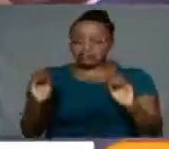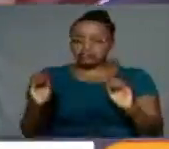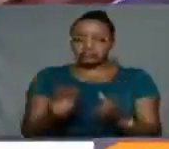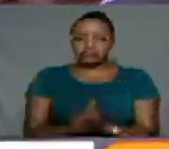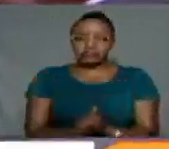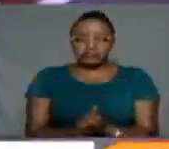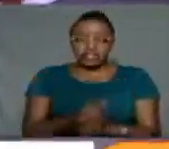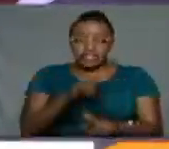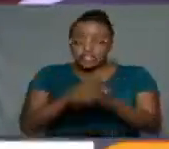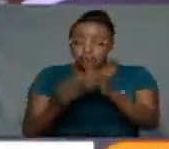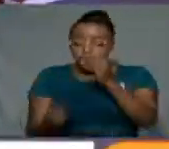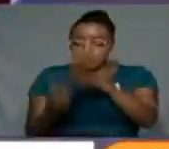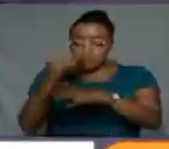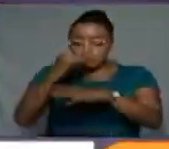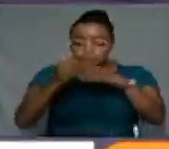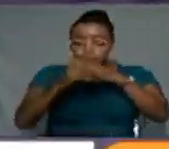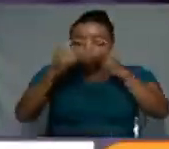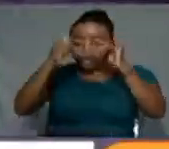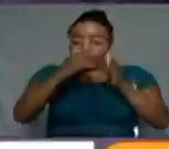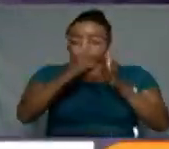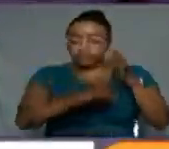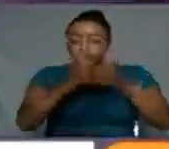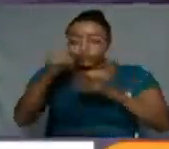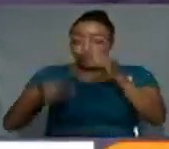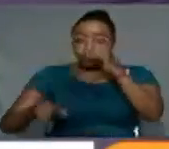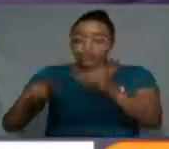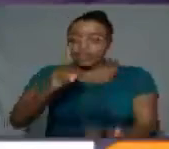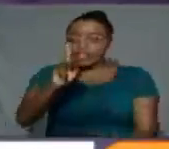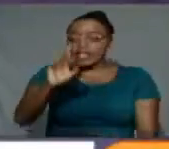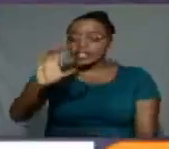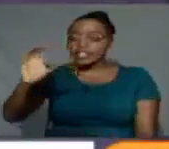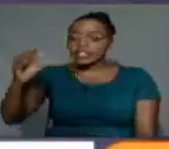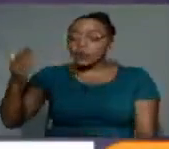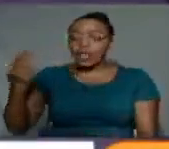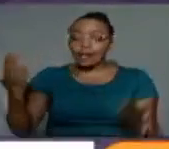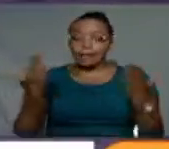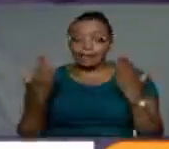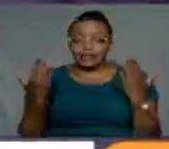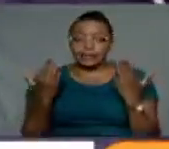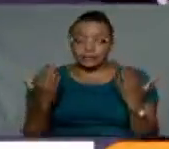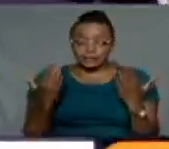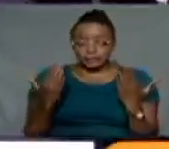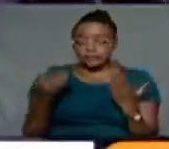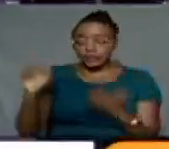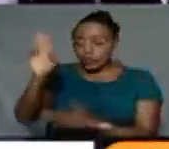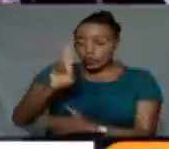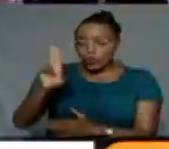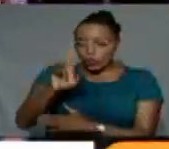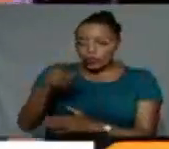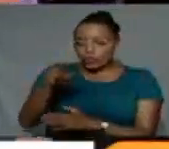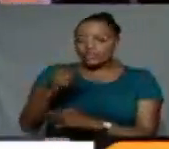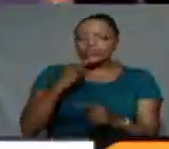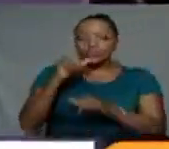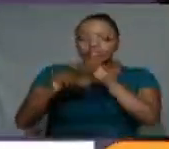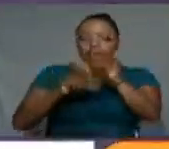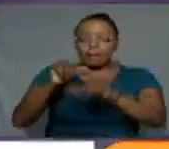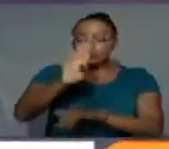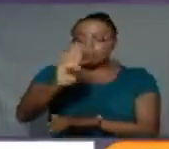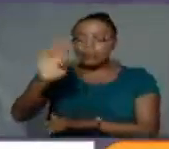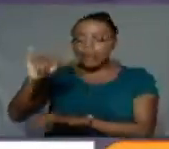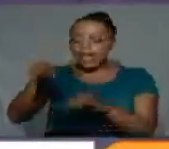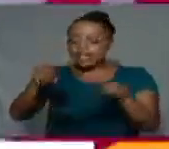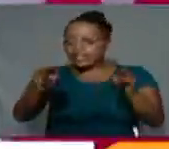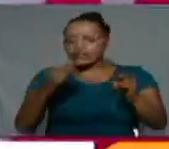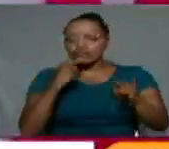Na alipozindua ujenzi wa kiwanda kipya cha maziwa cha kampuni ya KCC kaunti ya Meru, Kenyatta akairindima ngoma ya BBI na